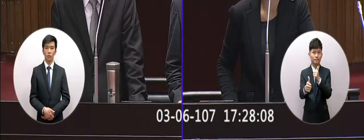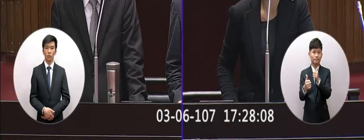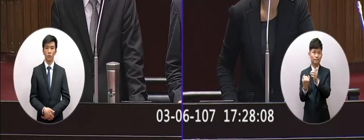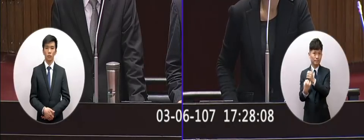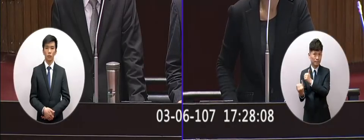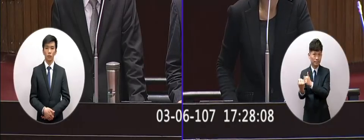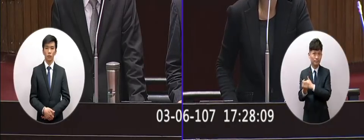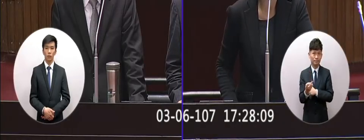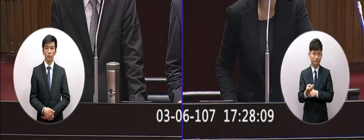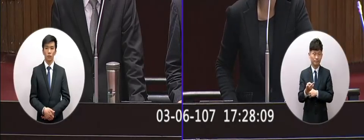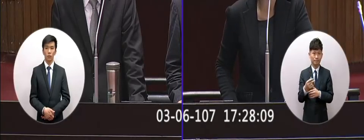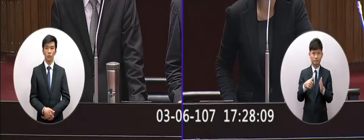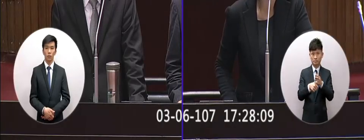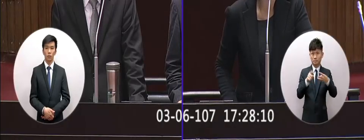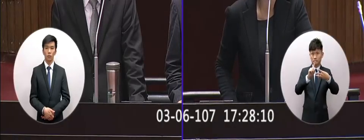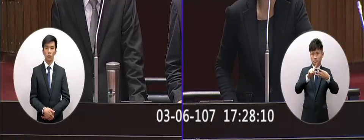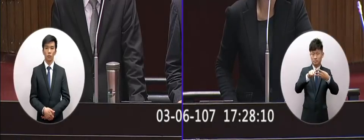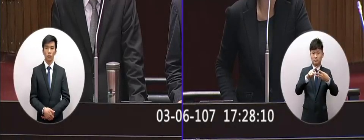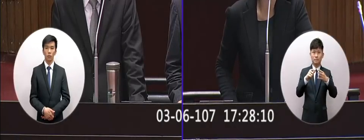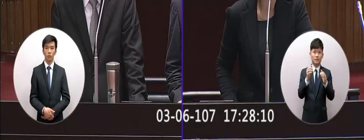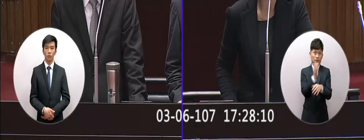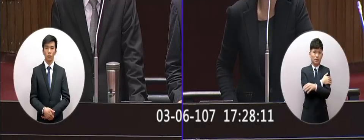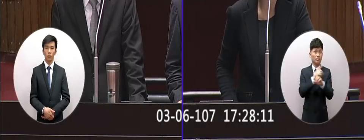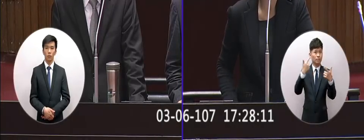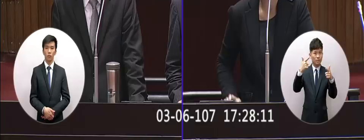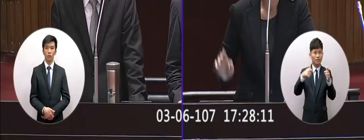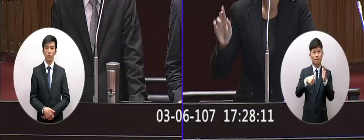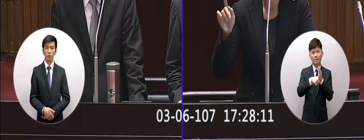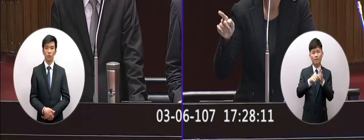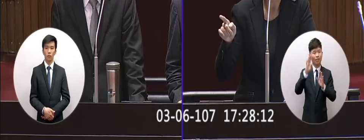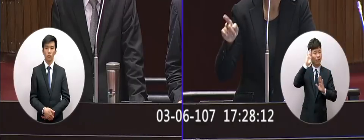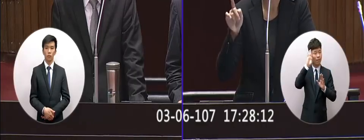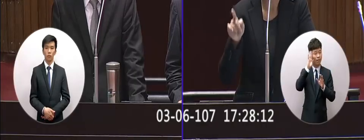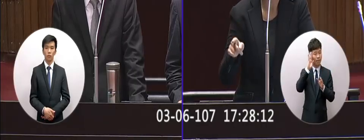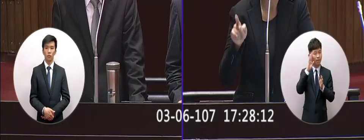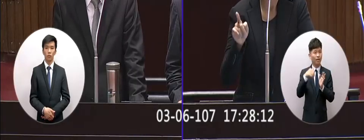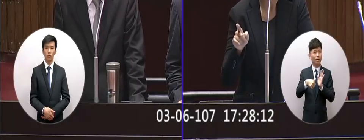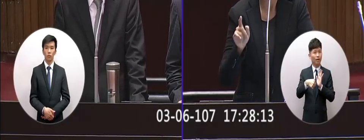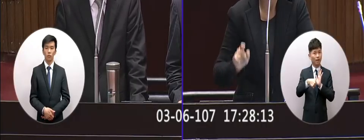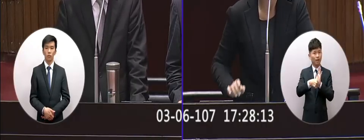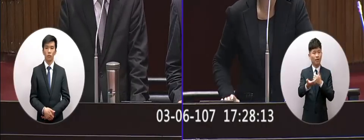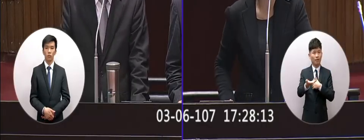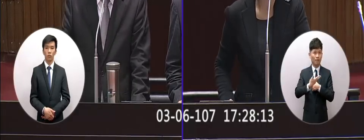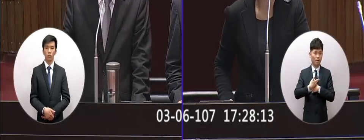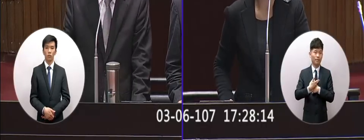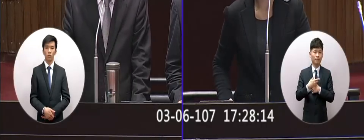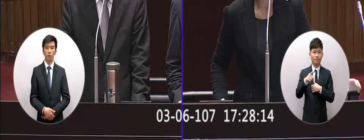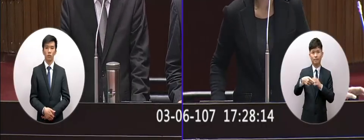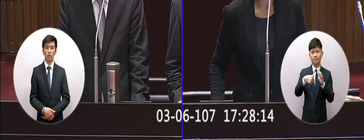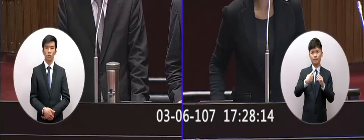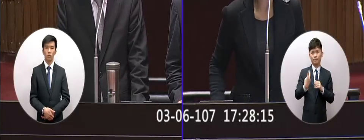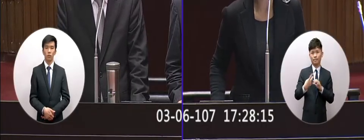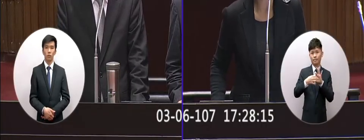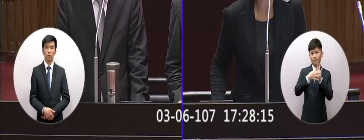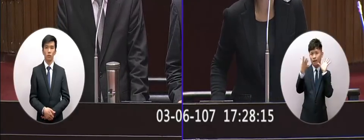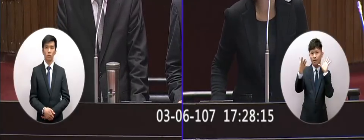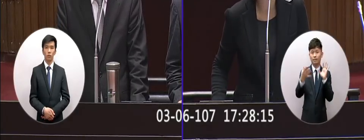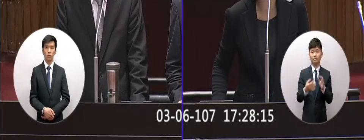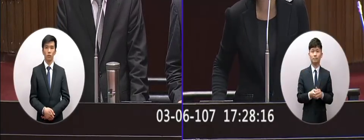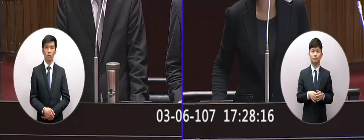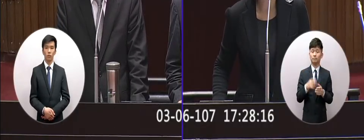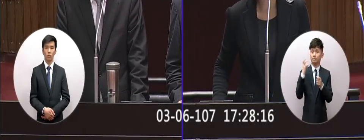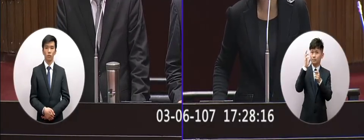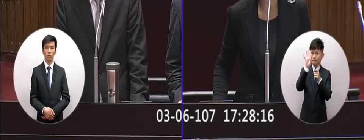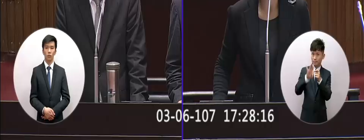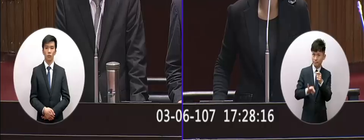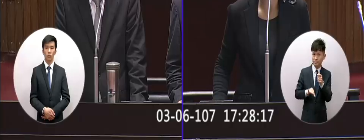陈，我们的名字都被乱取，这个名字跟我们一点关系都没有。在过去这几